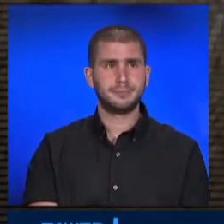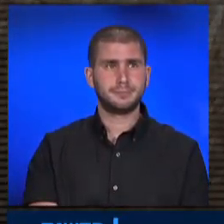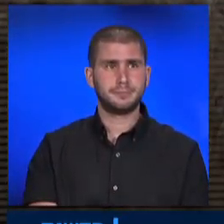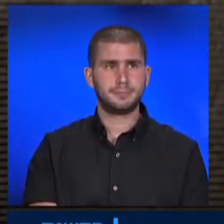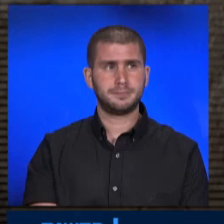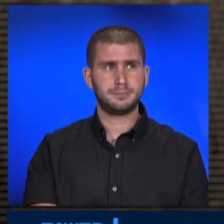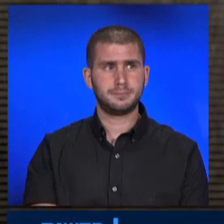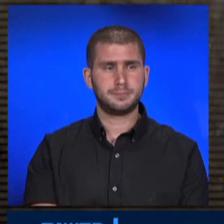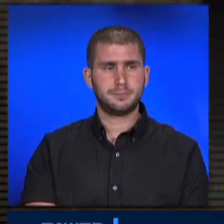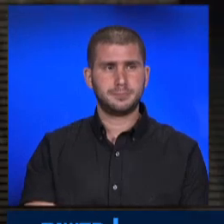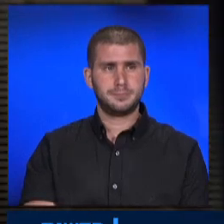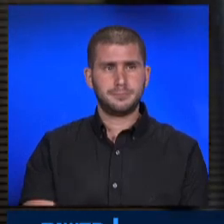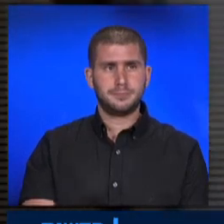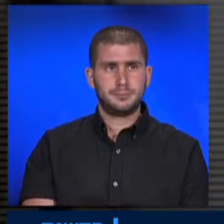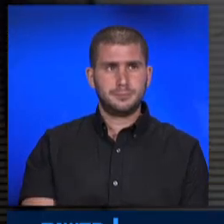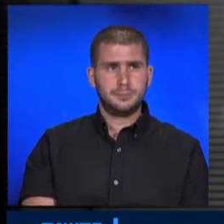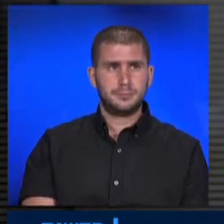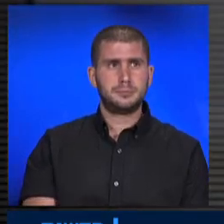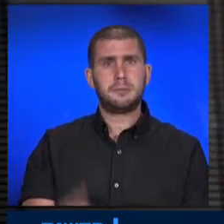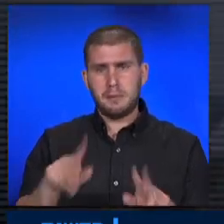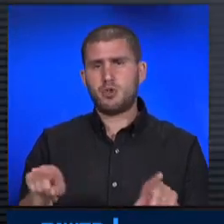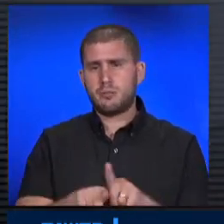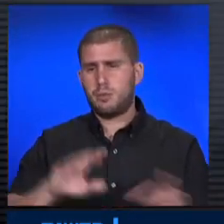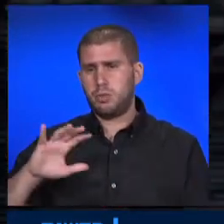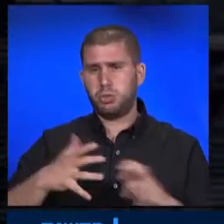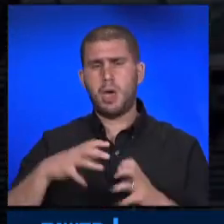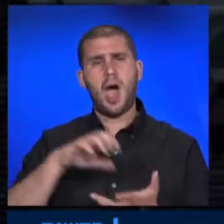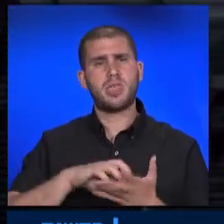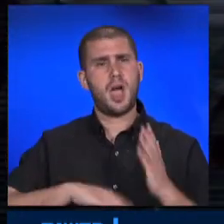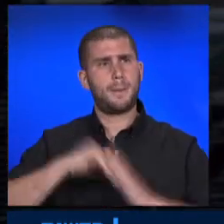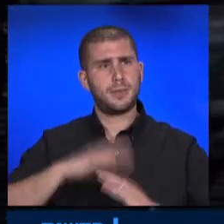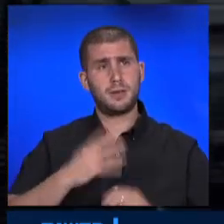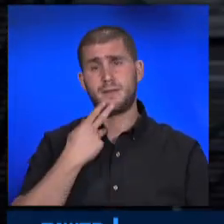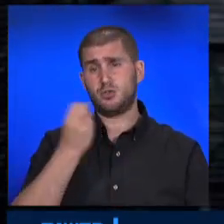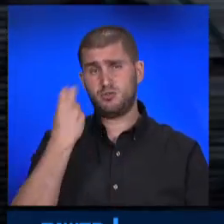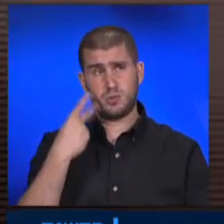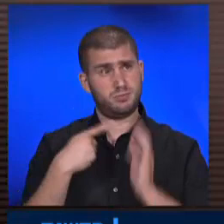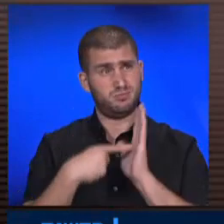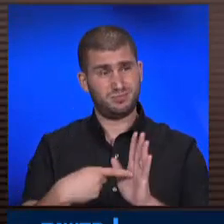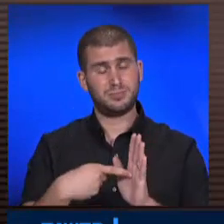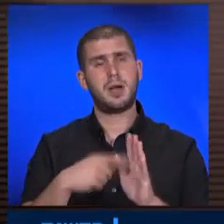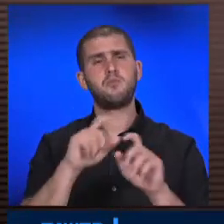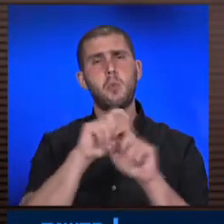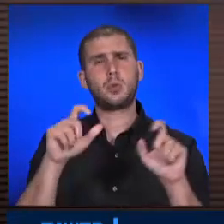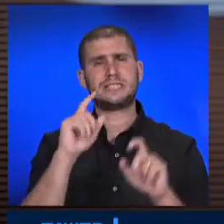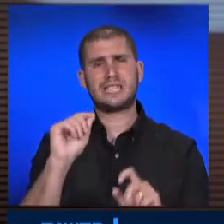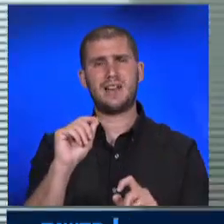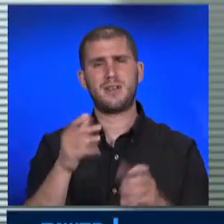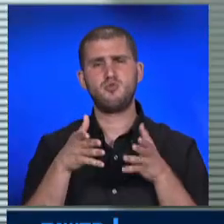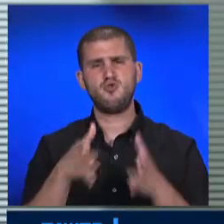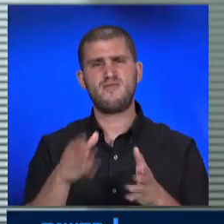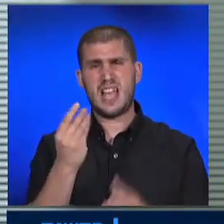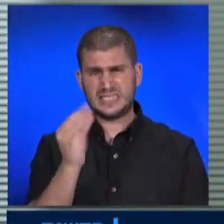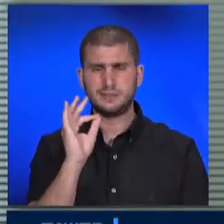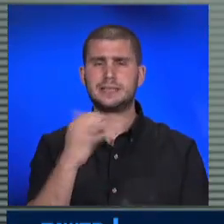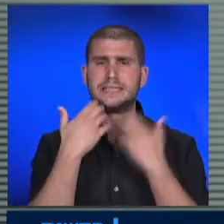רגע. זה ממש אתר בנייה. לפני כשבועיים הבאנו כאן במוסף בשביל הכסף את הסיפור של